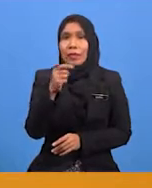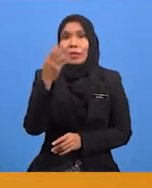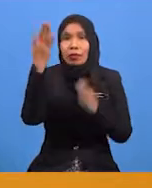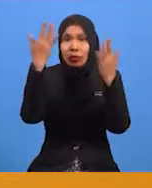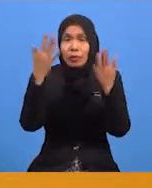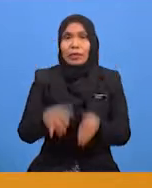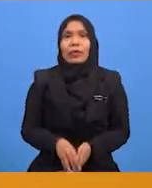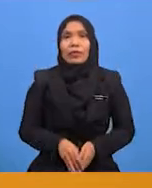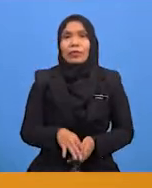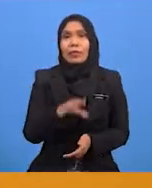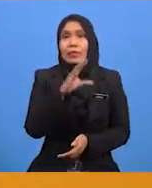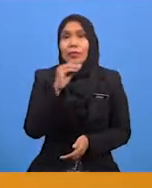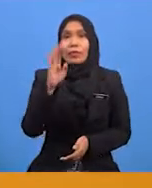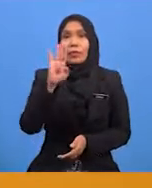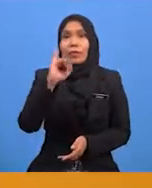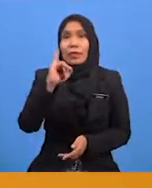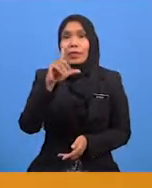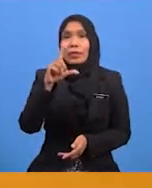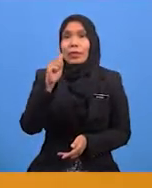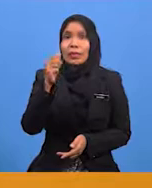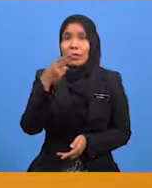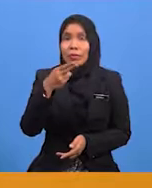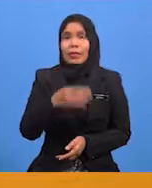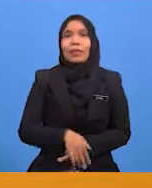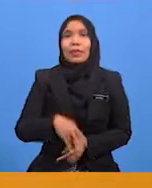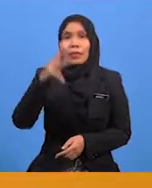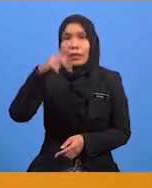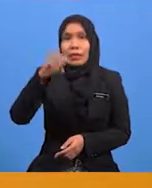petir dan sembilu nasi.